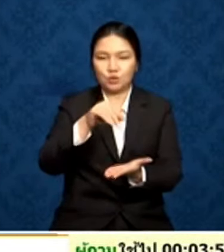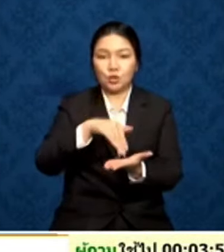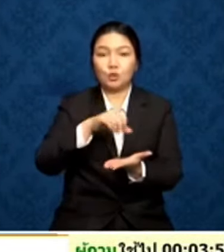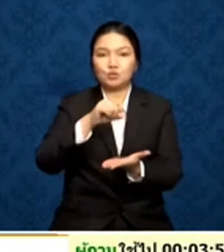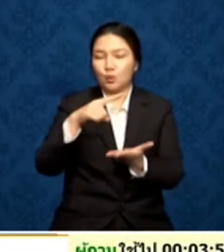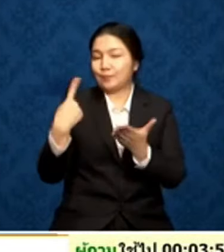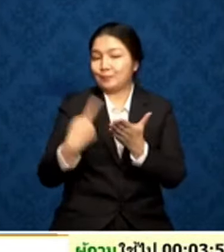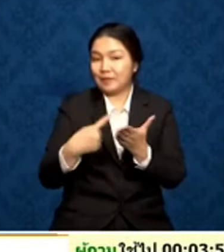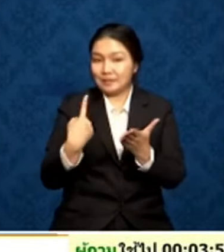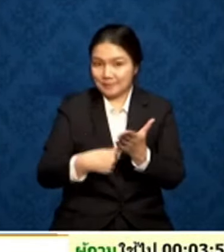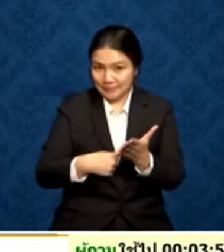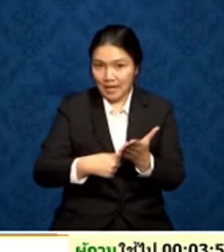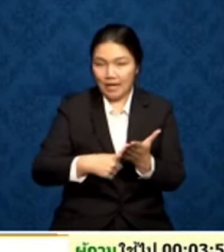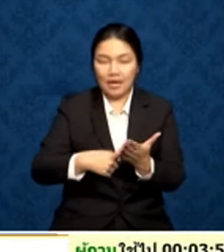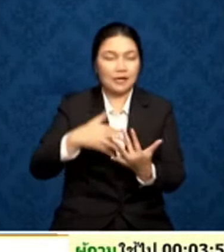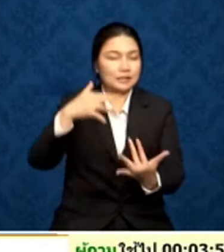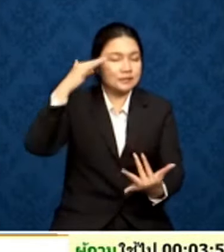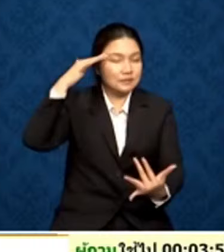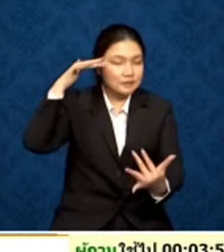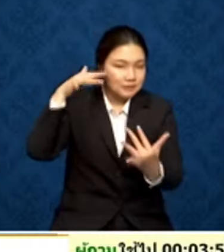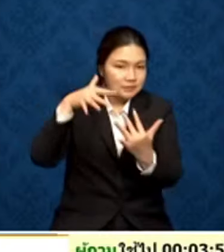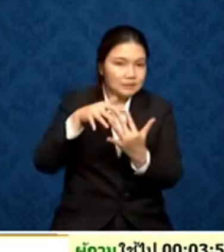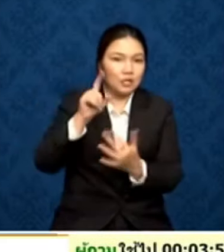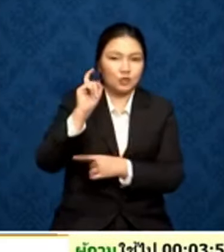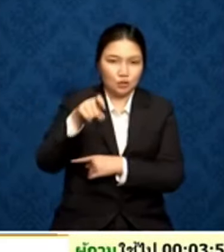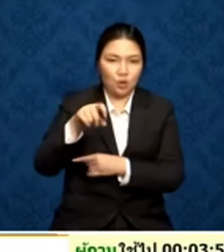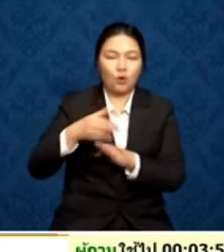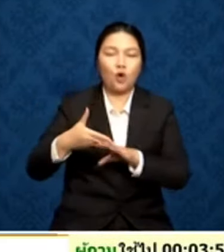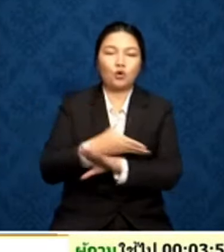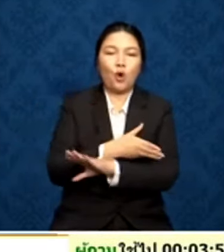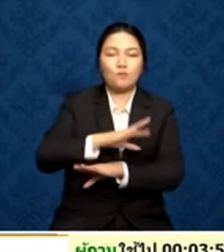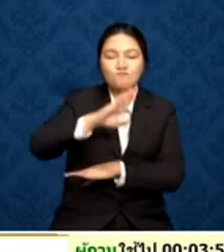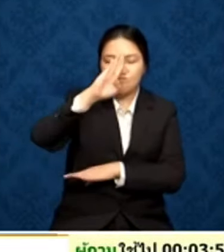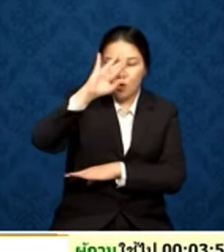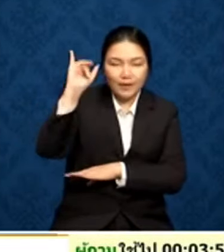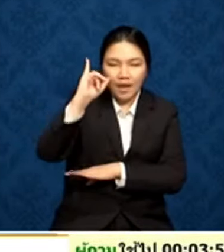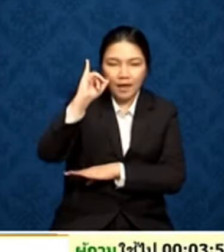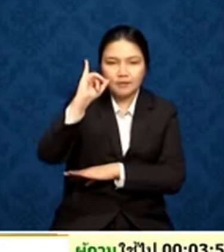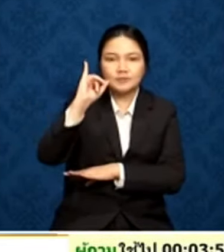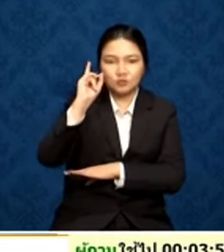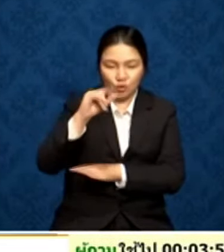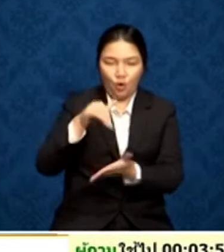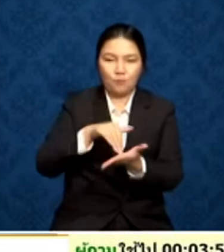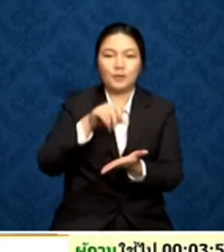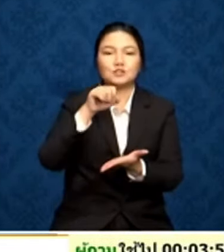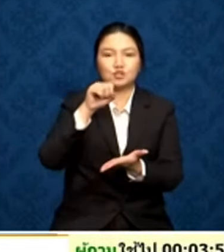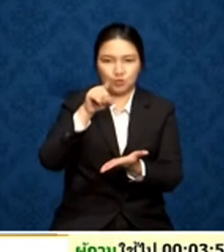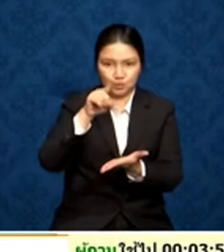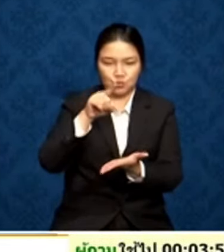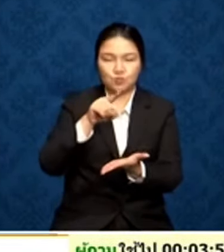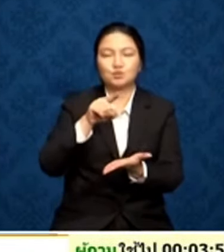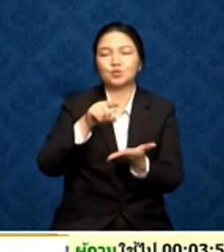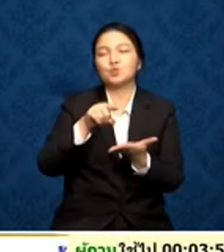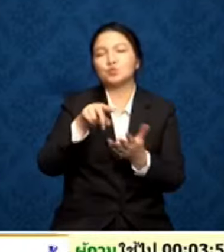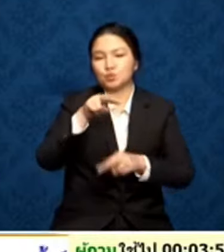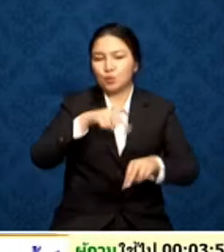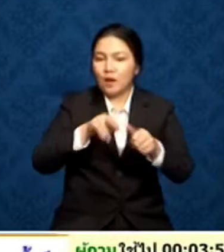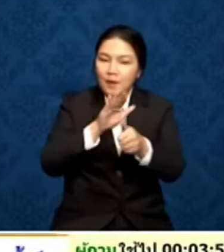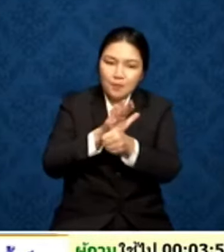นย์ปรึกษาสุขภาพจิตก่อนป่วยนะครับจะตั้งขึ้นเพิ่มทุกจังหวัดทุกจังหวัด